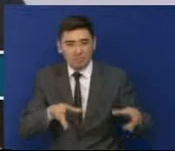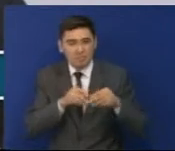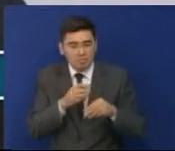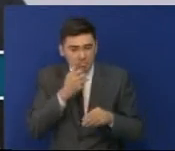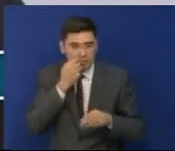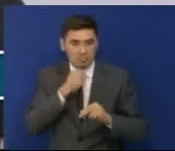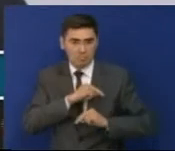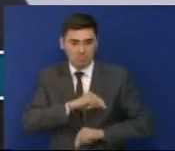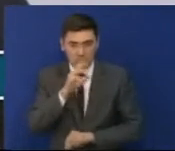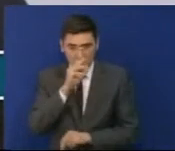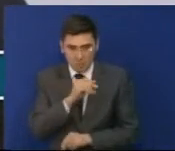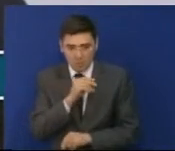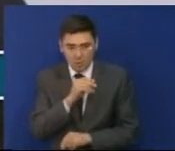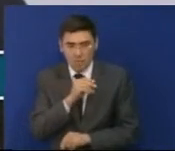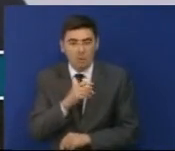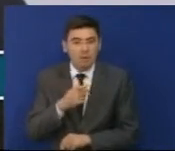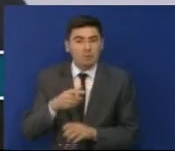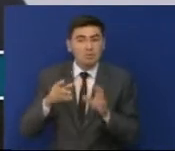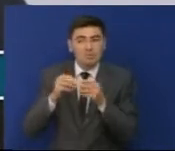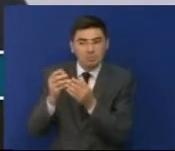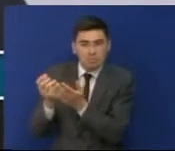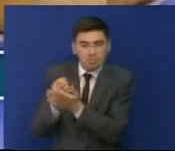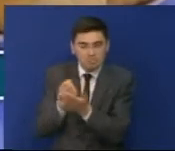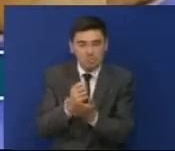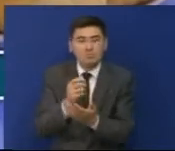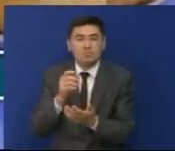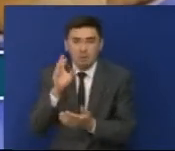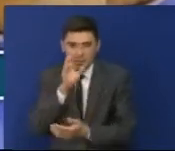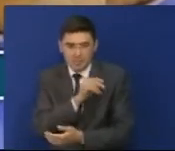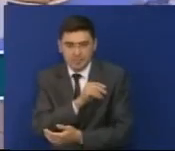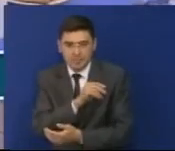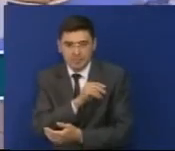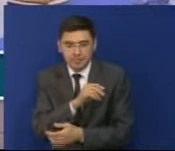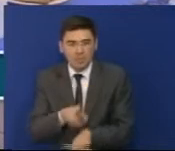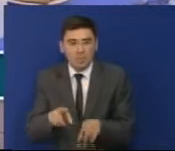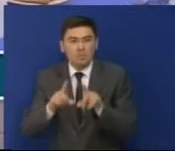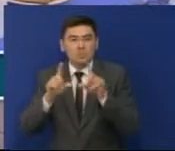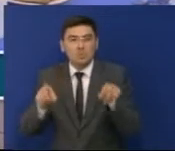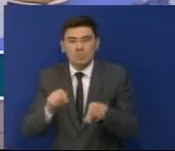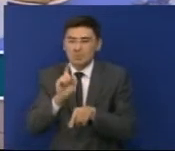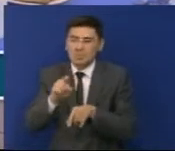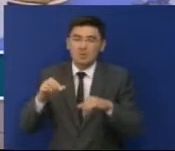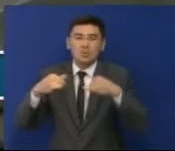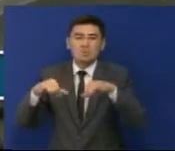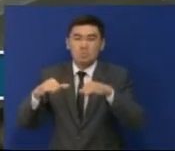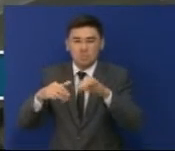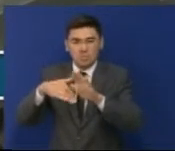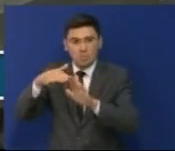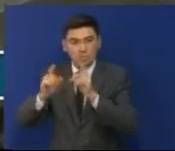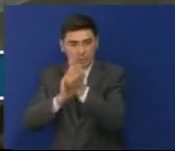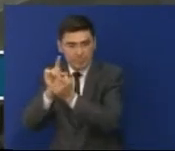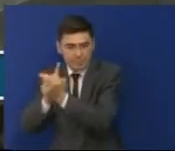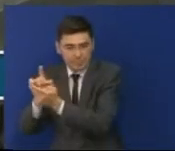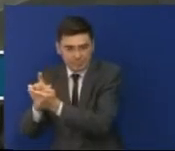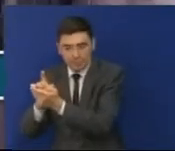береді. Содан кейін біз алғымыз келген нәтижеге қол жеткіземіз. Жиында мектеп асханаларын жаңғырту бойынша республикалық